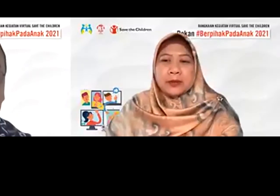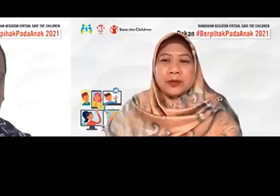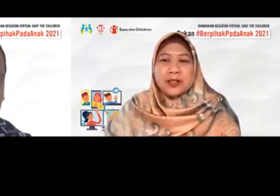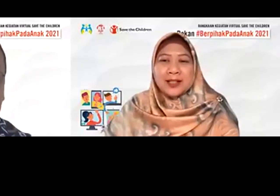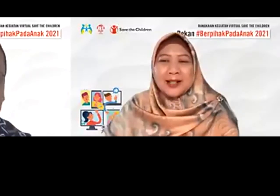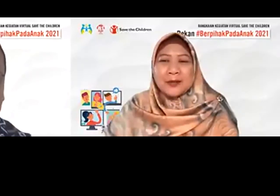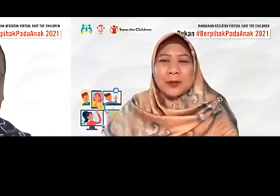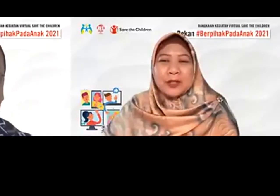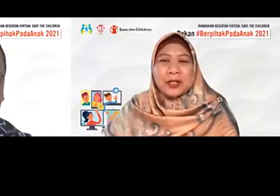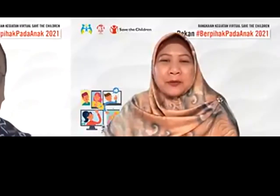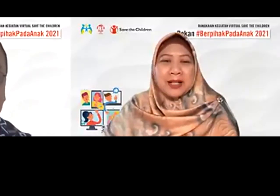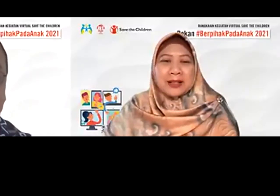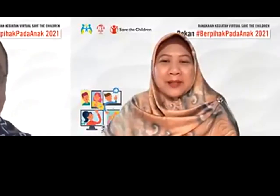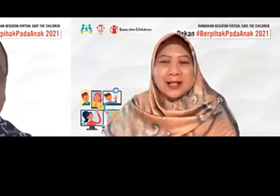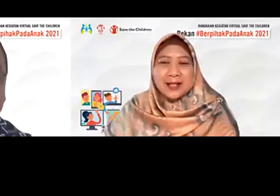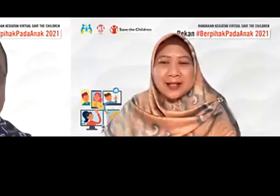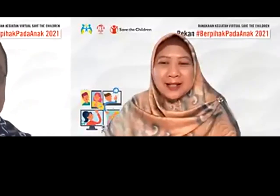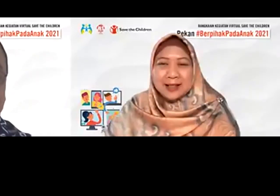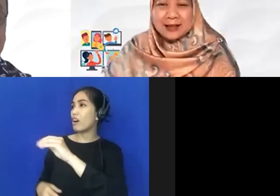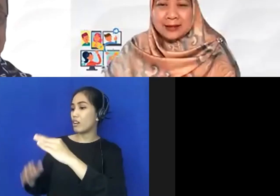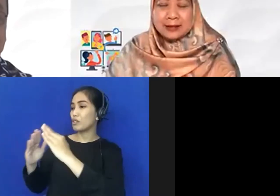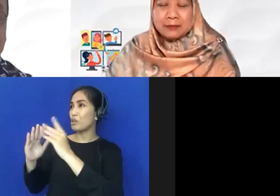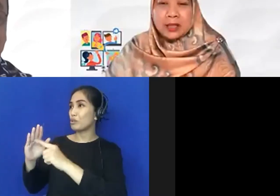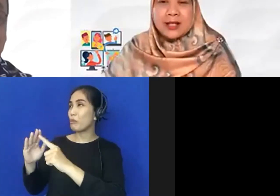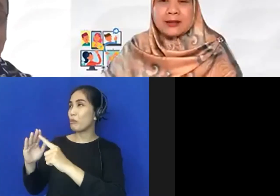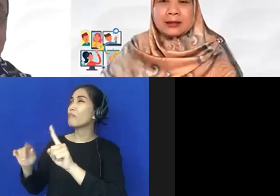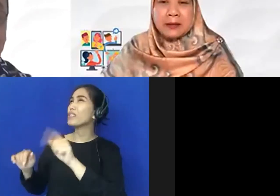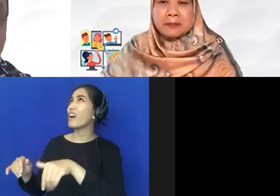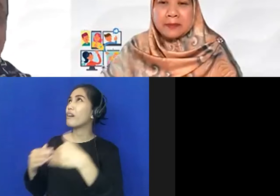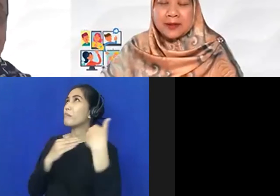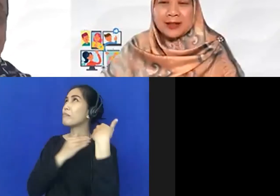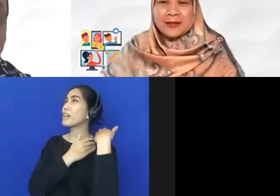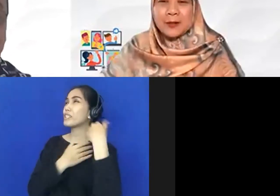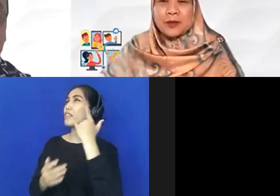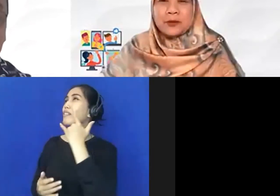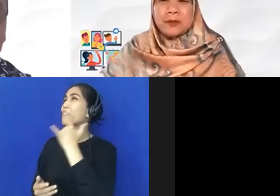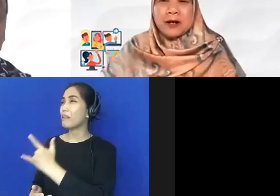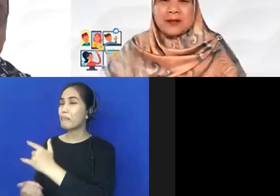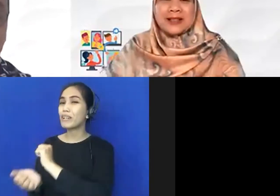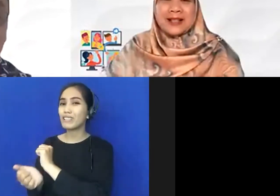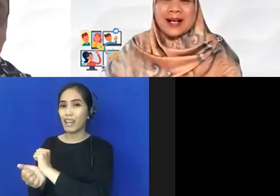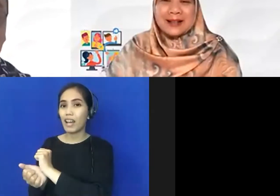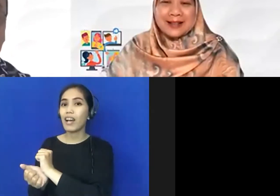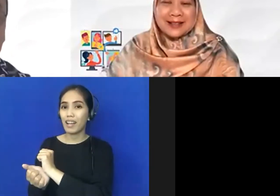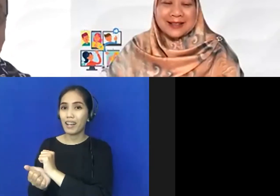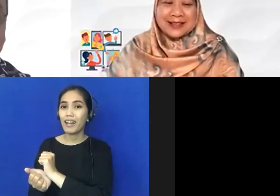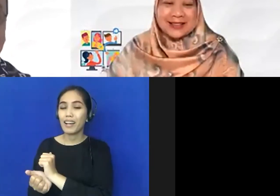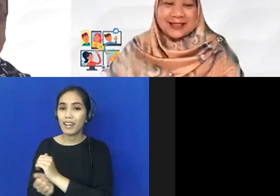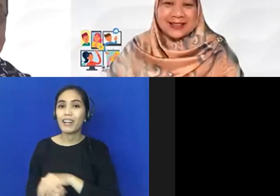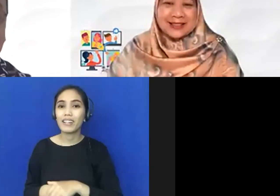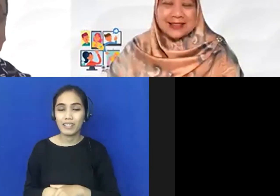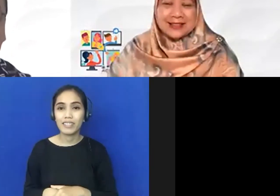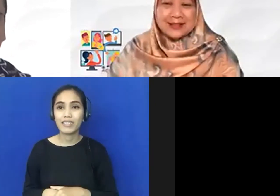Ya betul. Walaupun di rumah tapi jadi ini ya, bekerja tetap. Walaupun di rumah begitu ya.